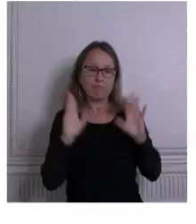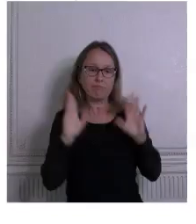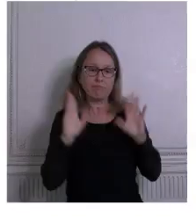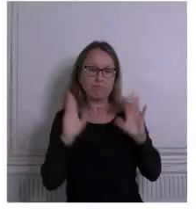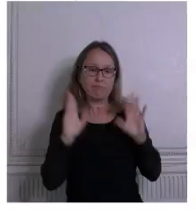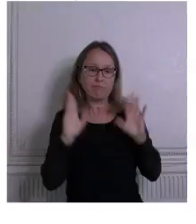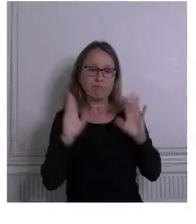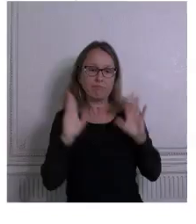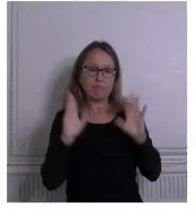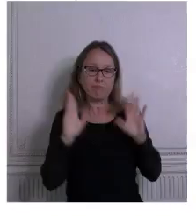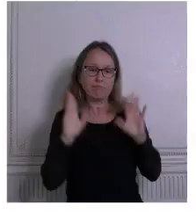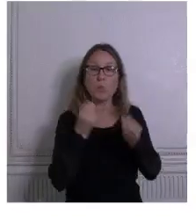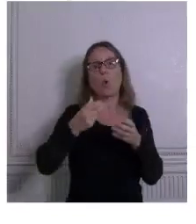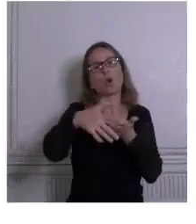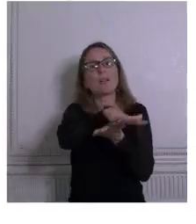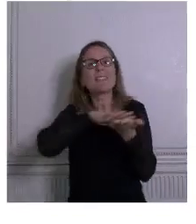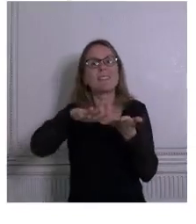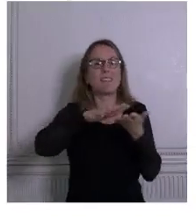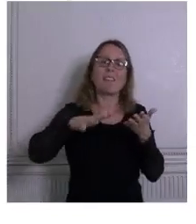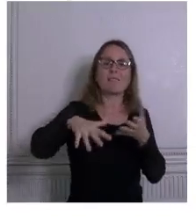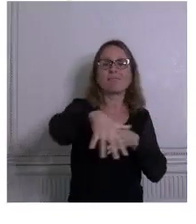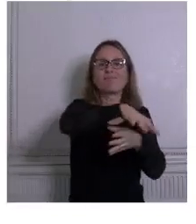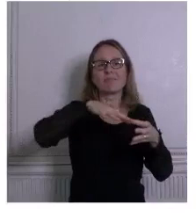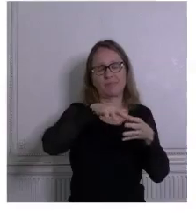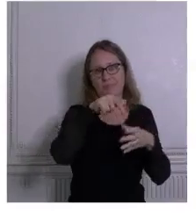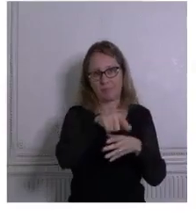l'économie locale. Agir sera